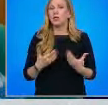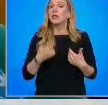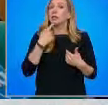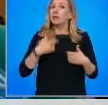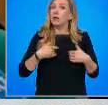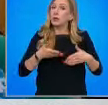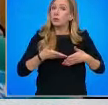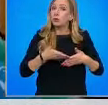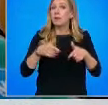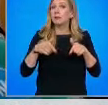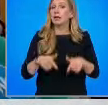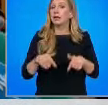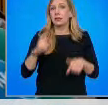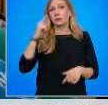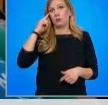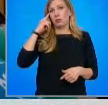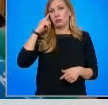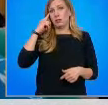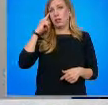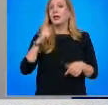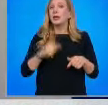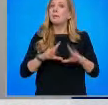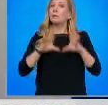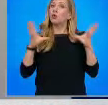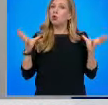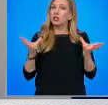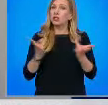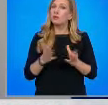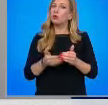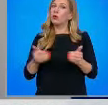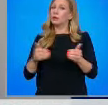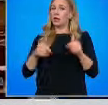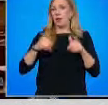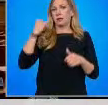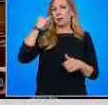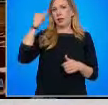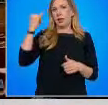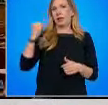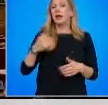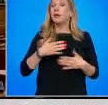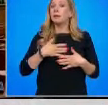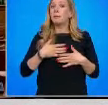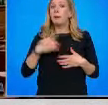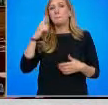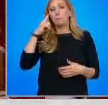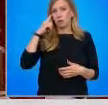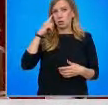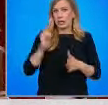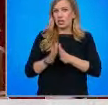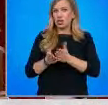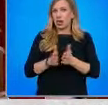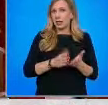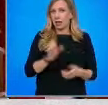подкрепихме тази наша позиция и този път мнозинството застана зад нея. Има и така позиция на държавите членки